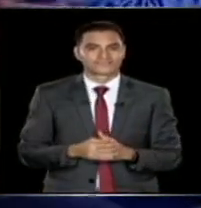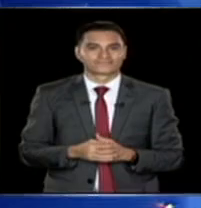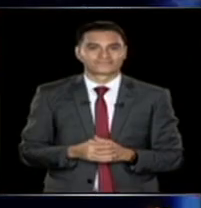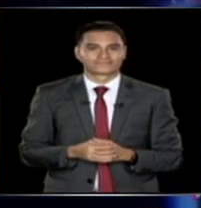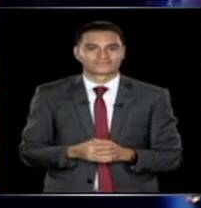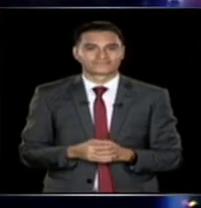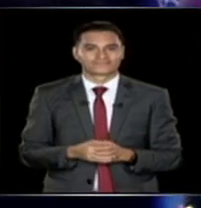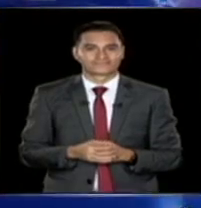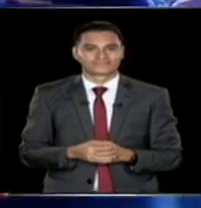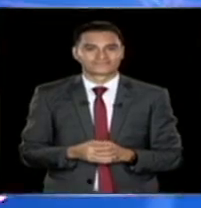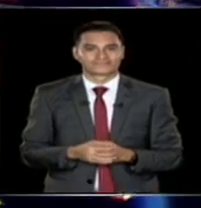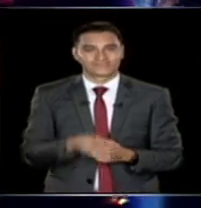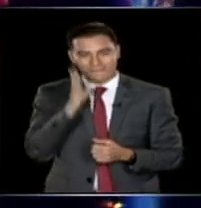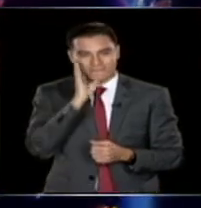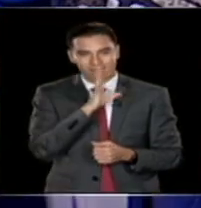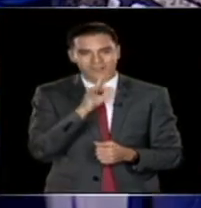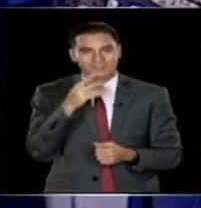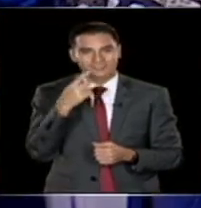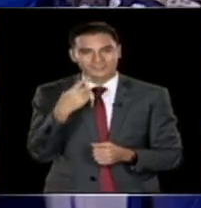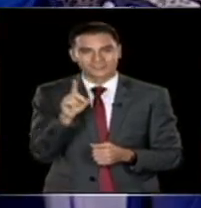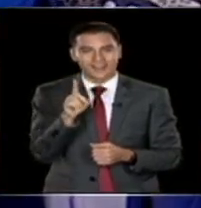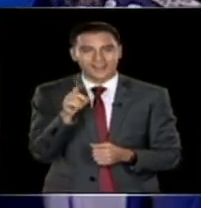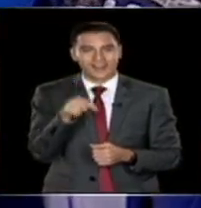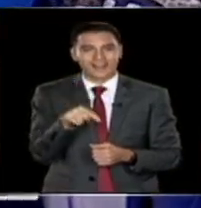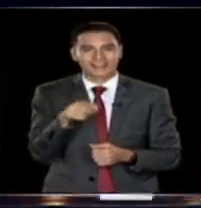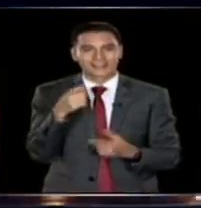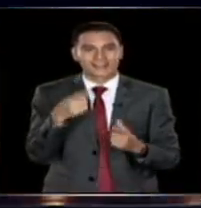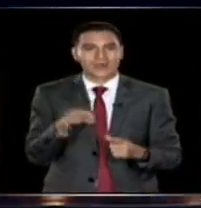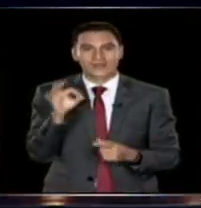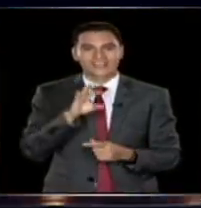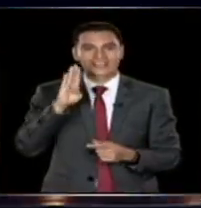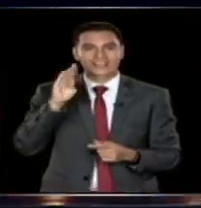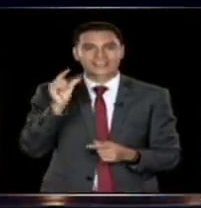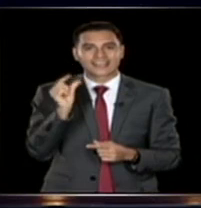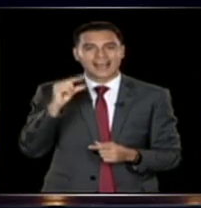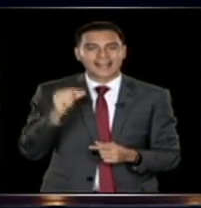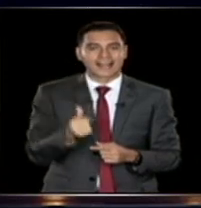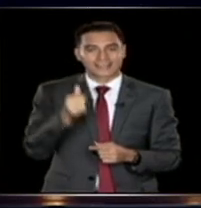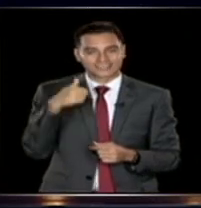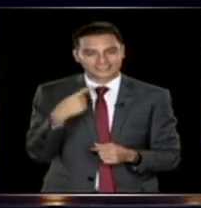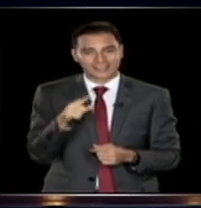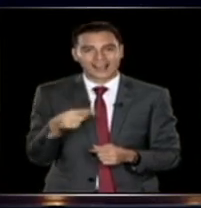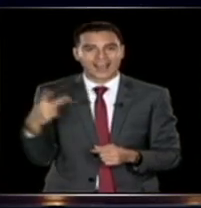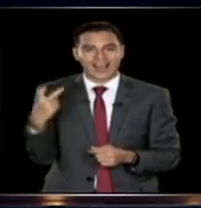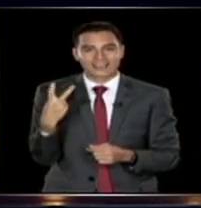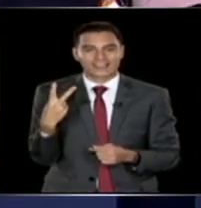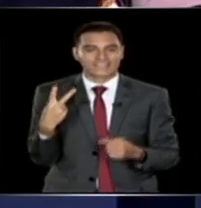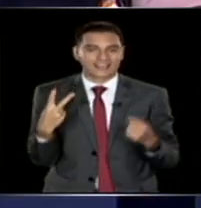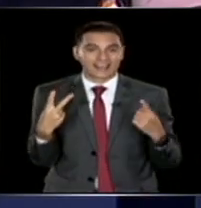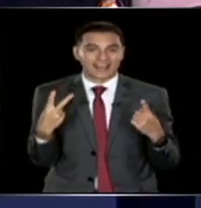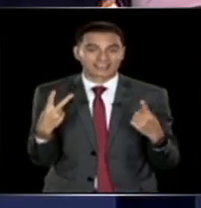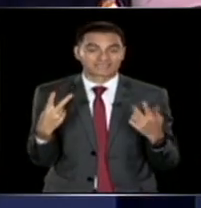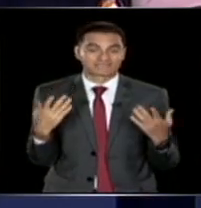في فانكوفر في كندا. هدفين مقابل هدف. مروة